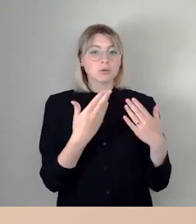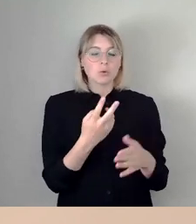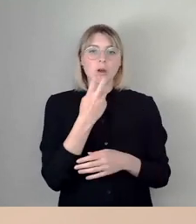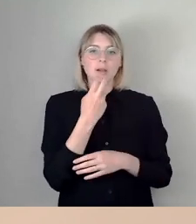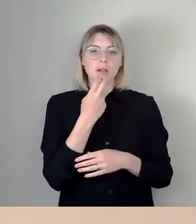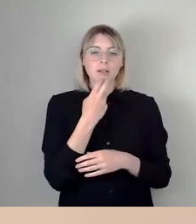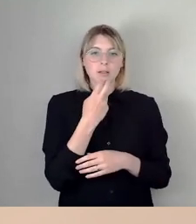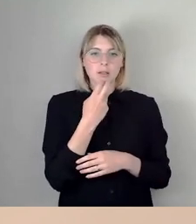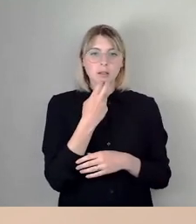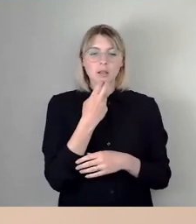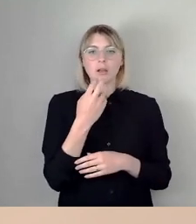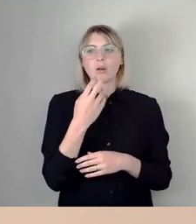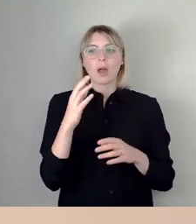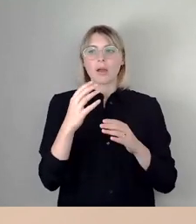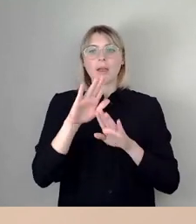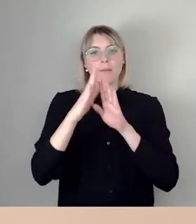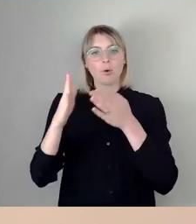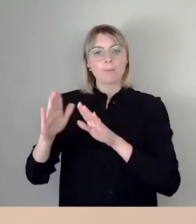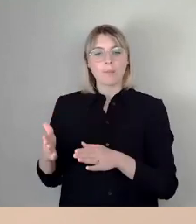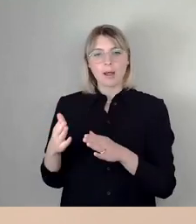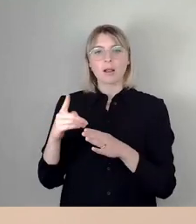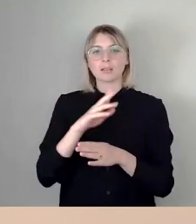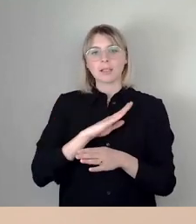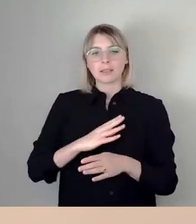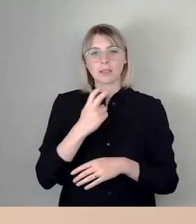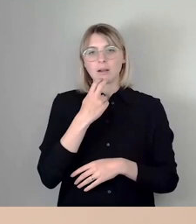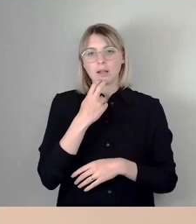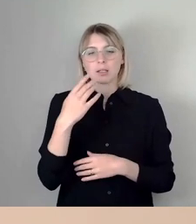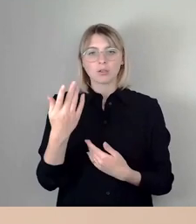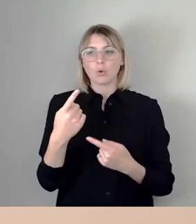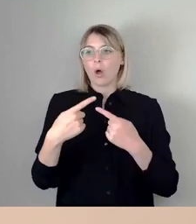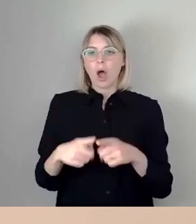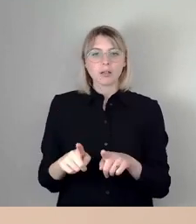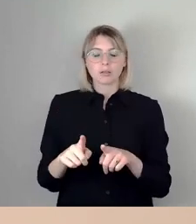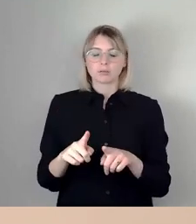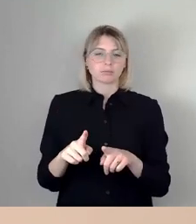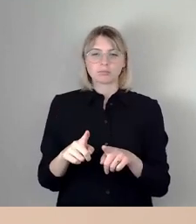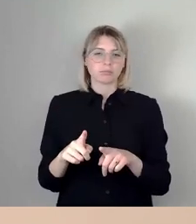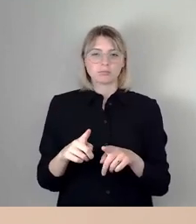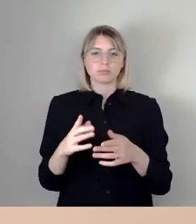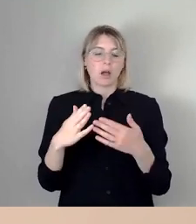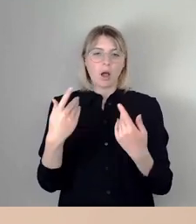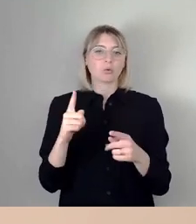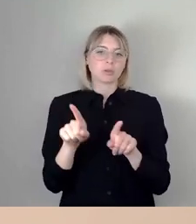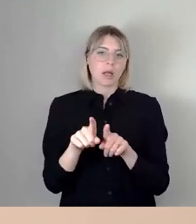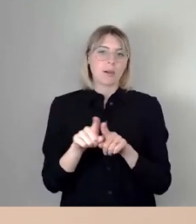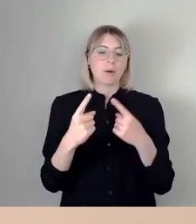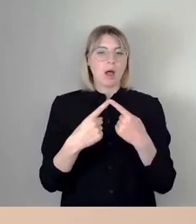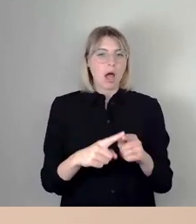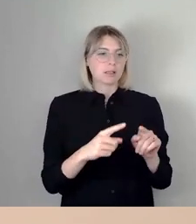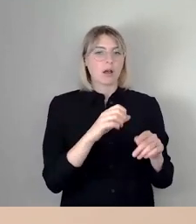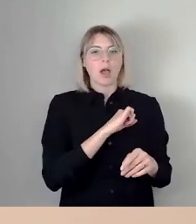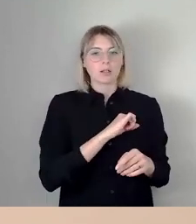die Immobiliensparte der Sachsenenergie nicht anders agiert wie andere Immobilieneigentümer. Und ich persönlich